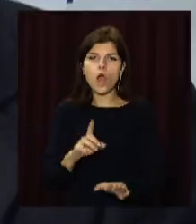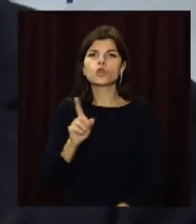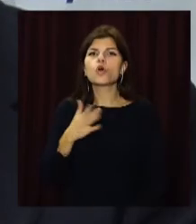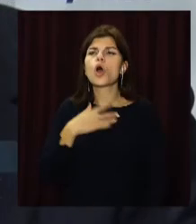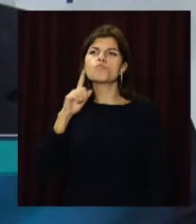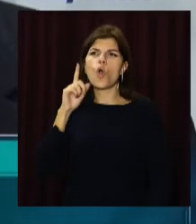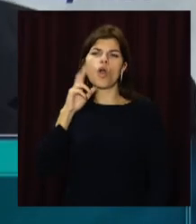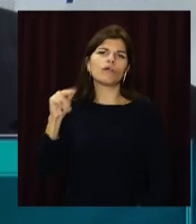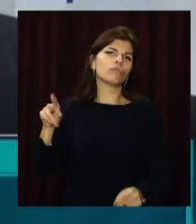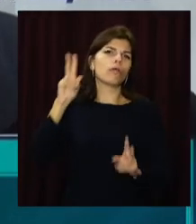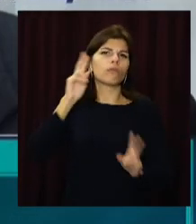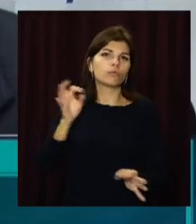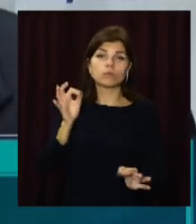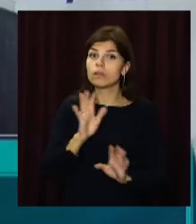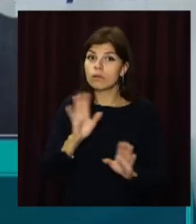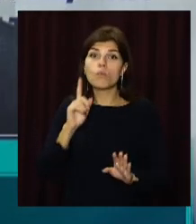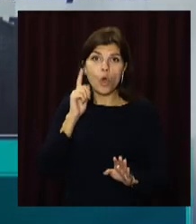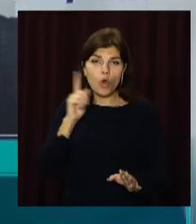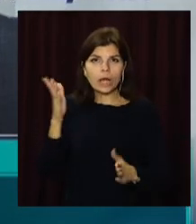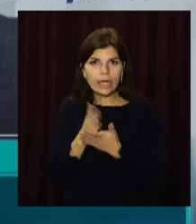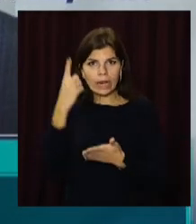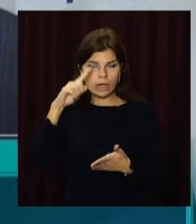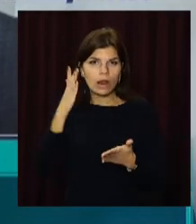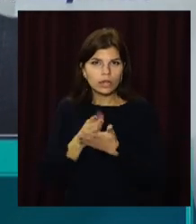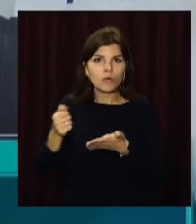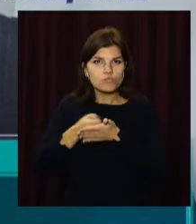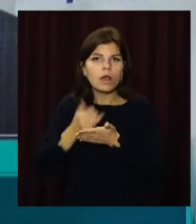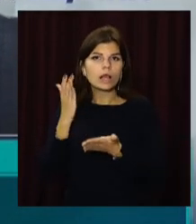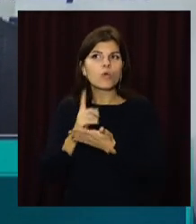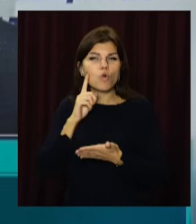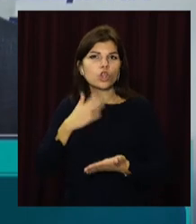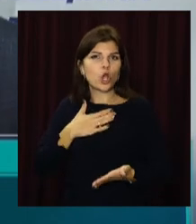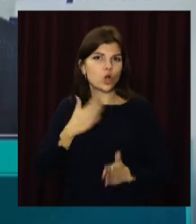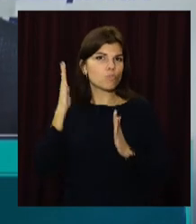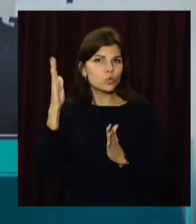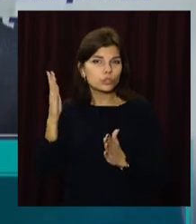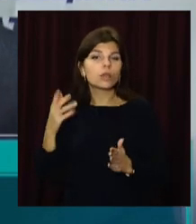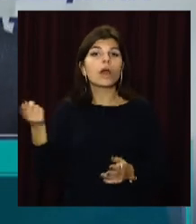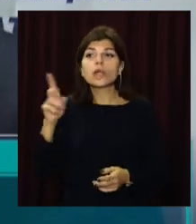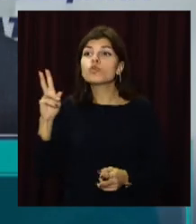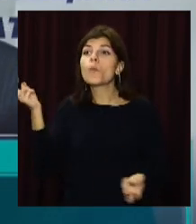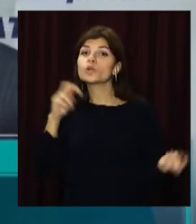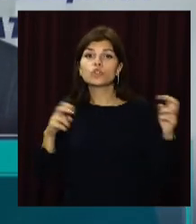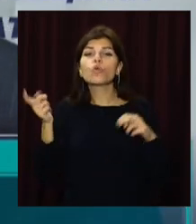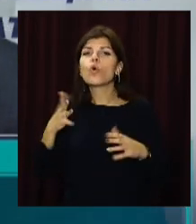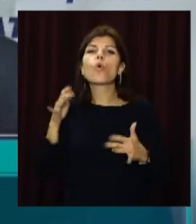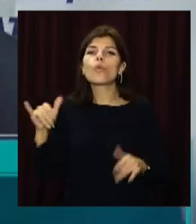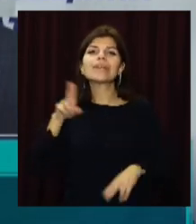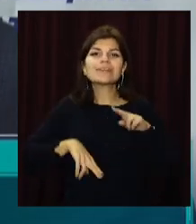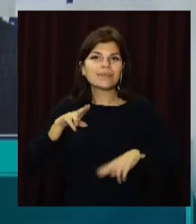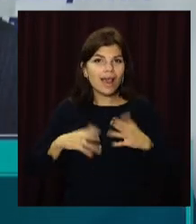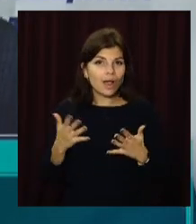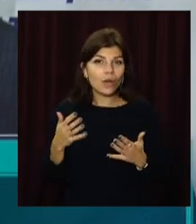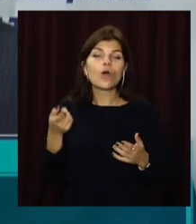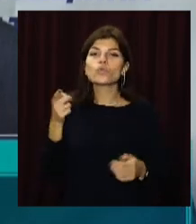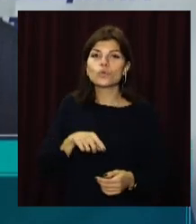електорат. Сьогодні, видя, ребят, які прийшли сюди, то з яким вони настроєнням прийшли сюди,